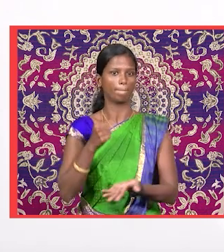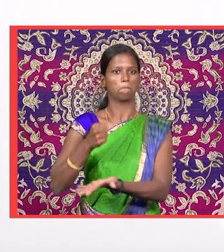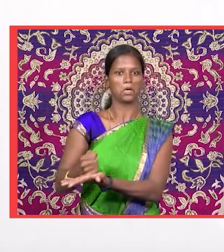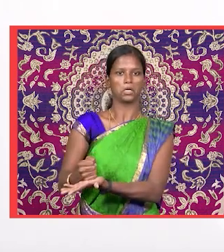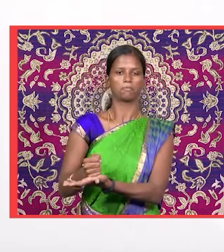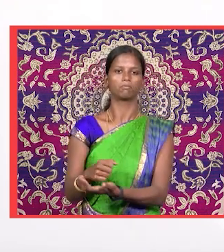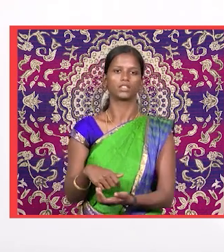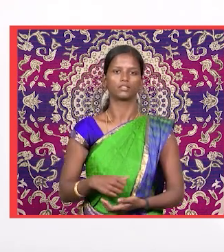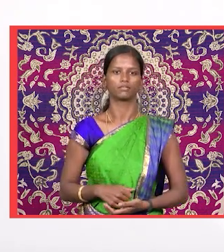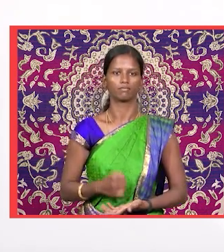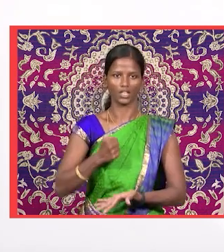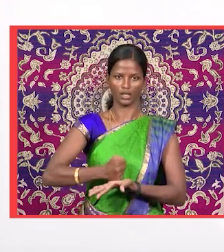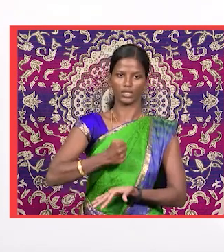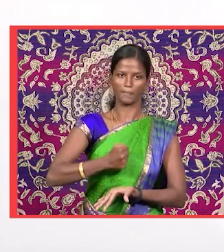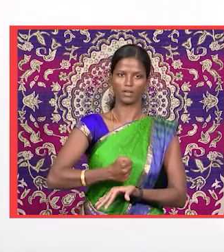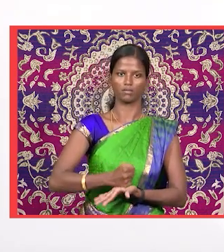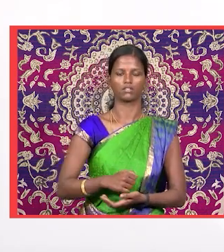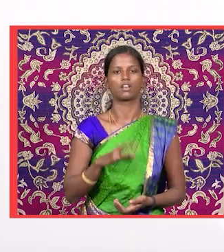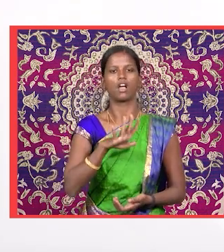5% தரகாக பெறுகிறார். அவர்